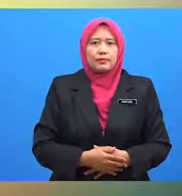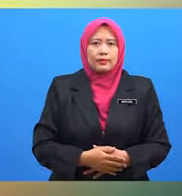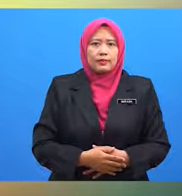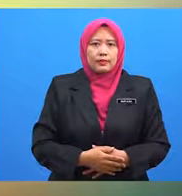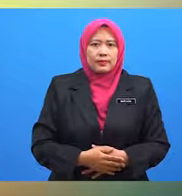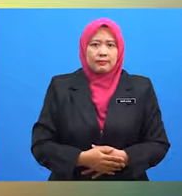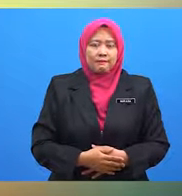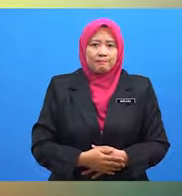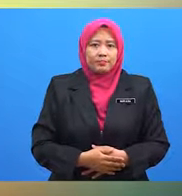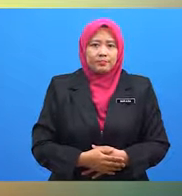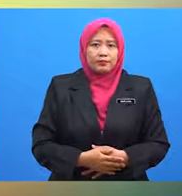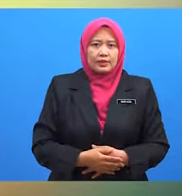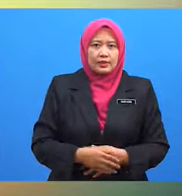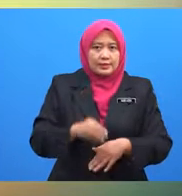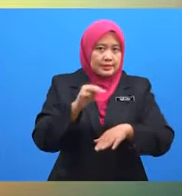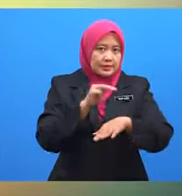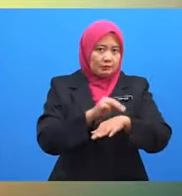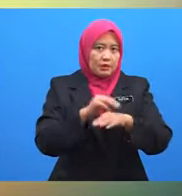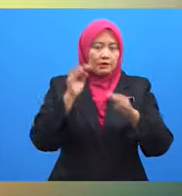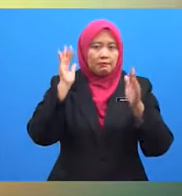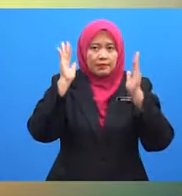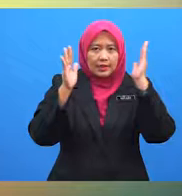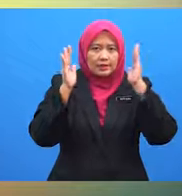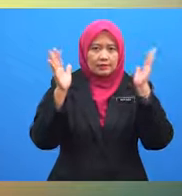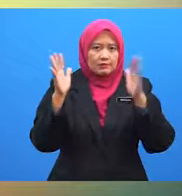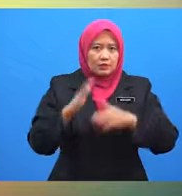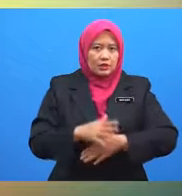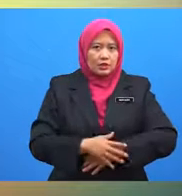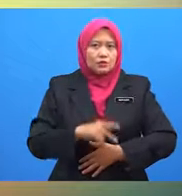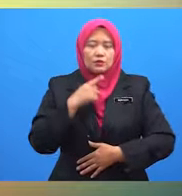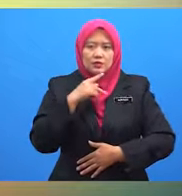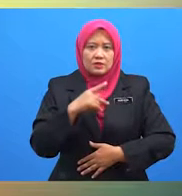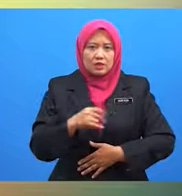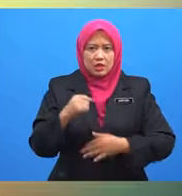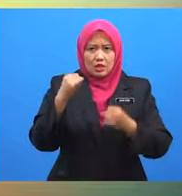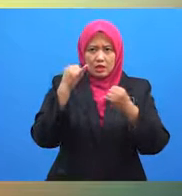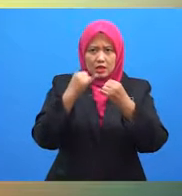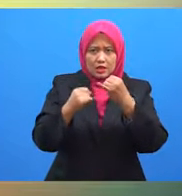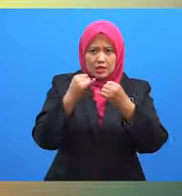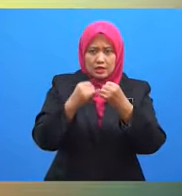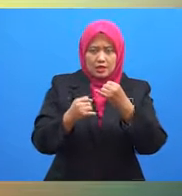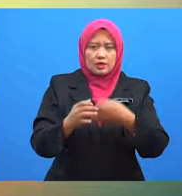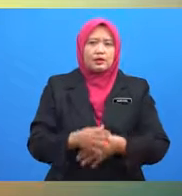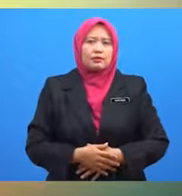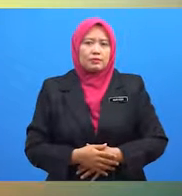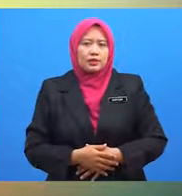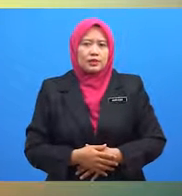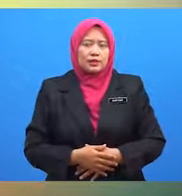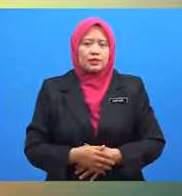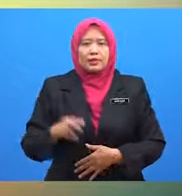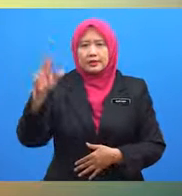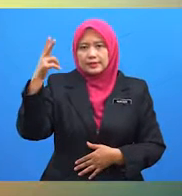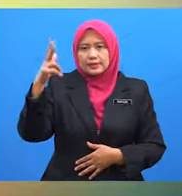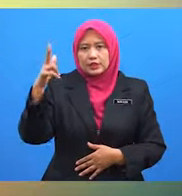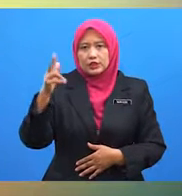berakhir pada abad ke-13 apabila Kerajaan Majapahit yang berpusat di Jawa didirikan pada akhir